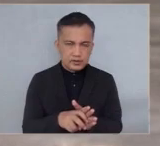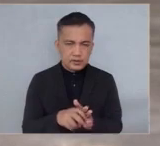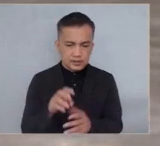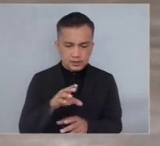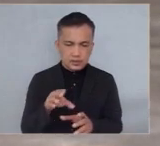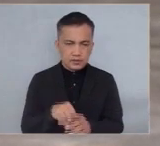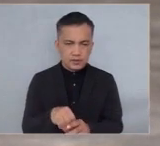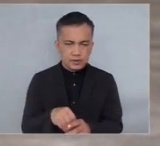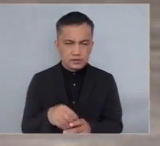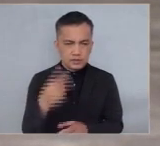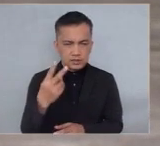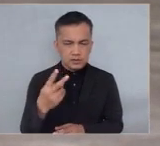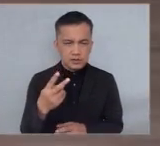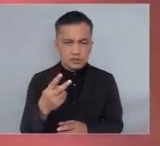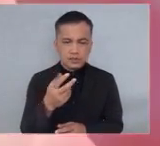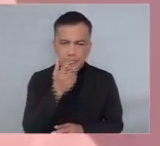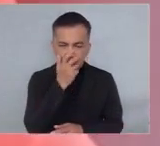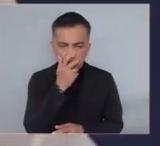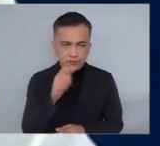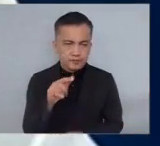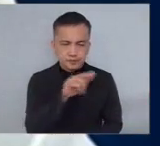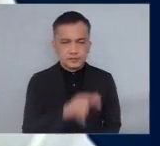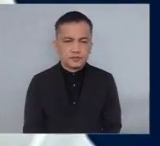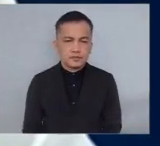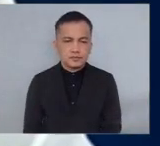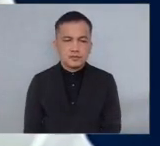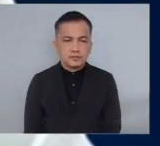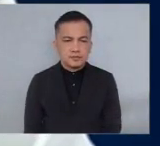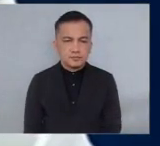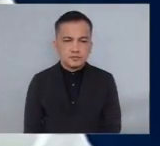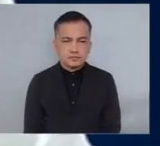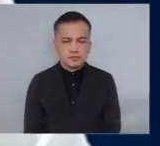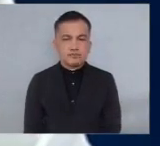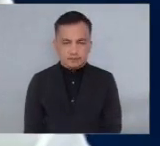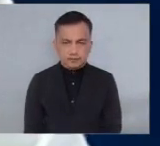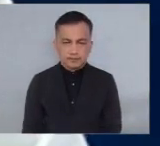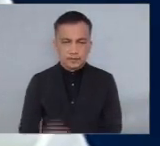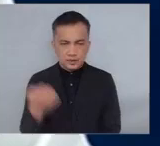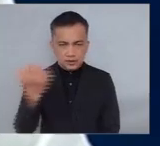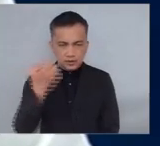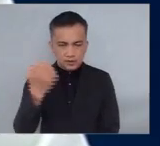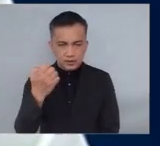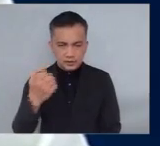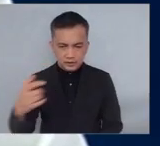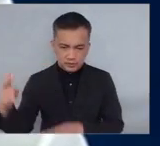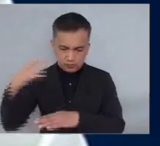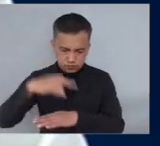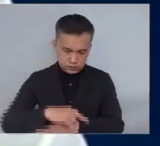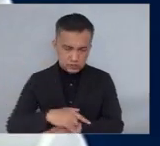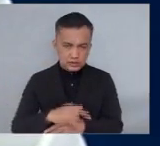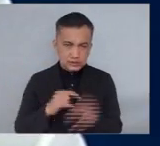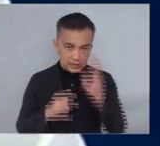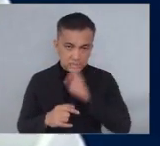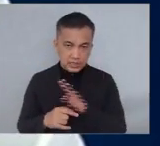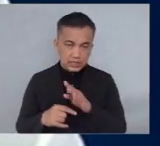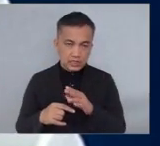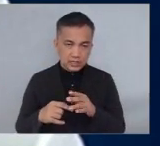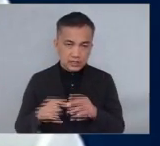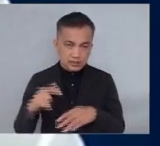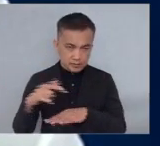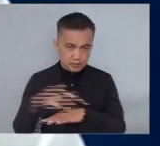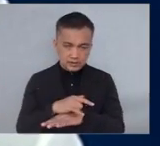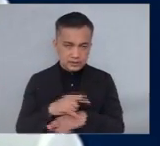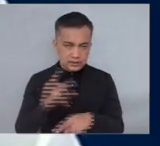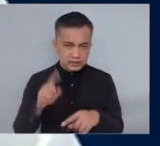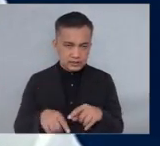ang 2 piloto. In the emergency landing, the plane was damaged upon landing and it could not move on its